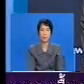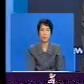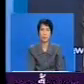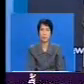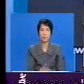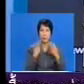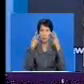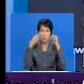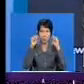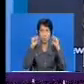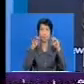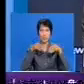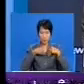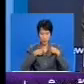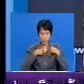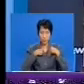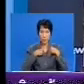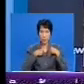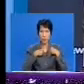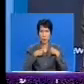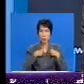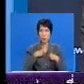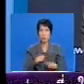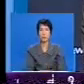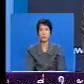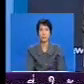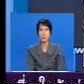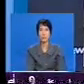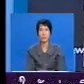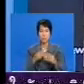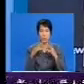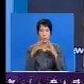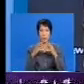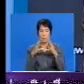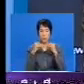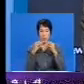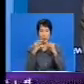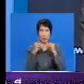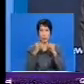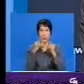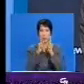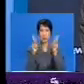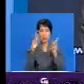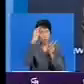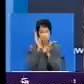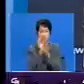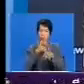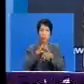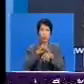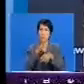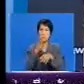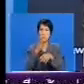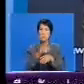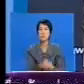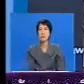นายกรัฐมนตรีค่ะยอมรับนะคะว่ายังคงไม่มีเวลาในการนัดประชุมคณะกรรมการกตช.เพื่อหารือถึงตำแหน่งผู้บัญชา